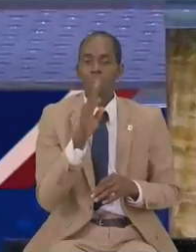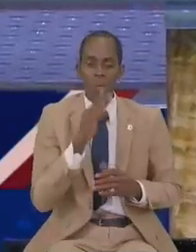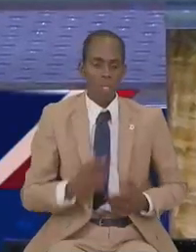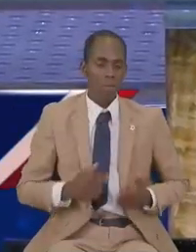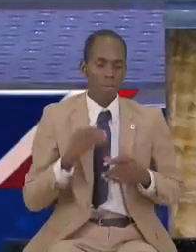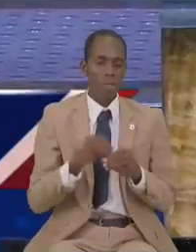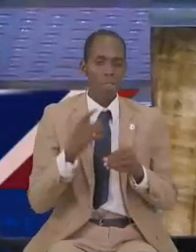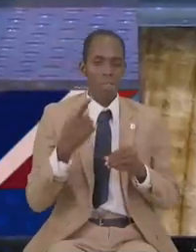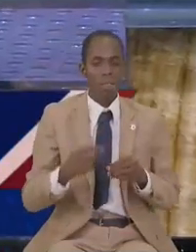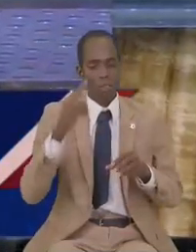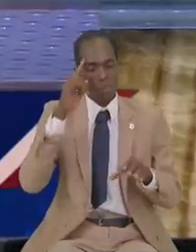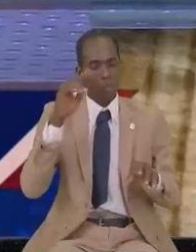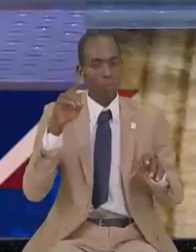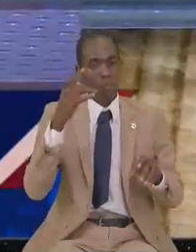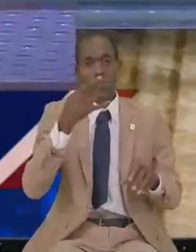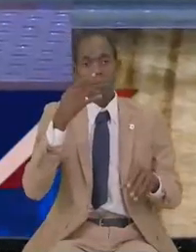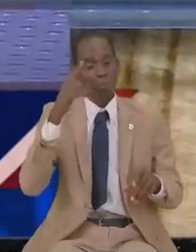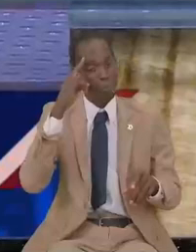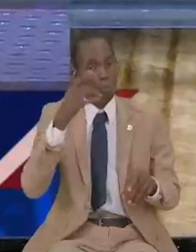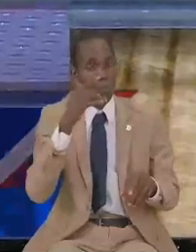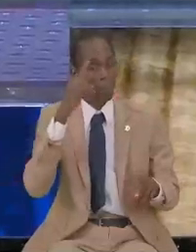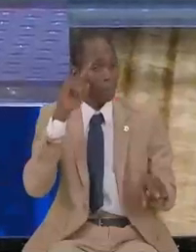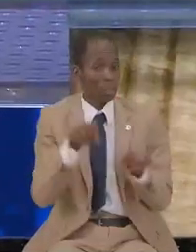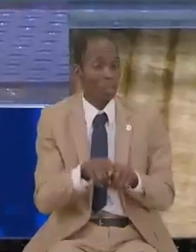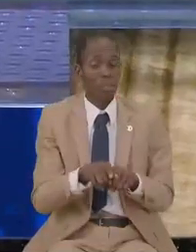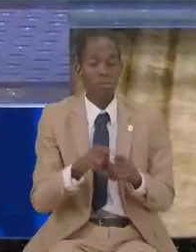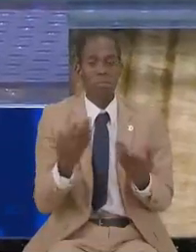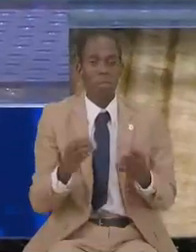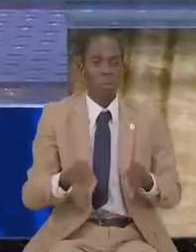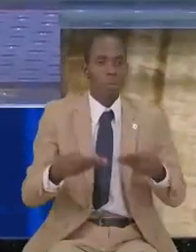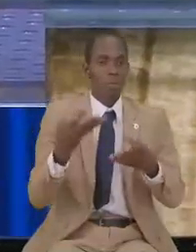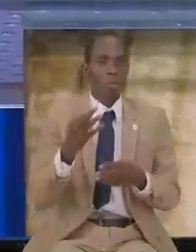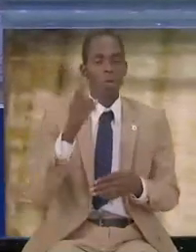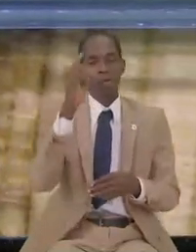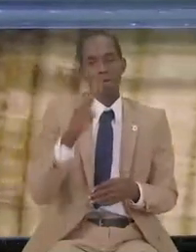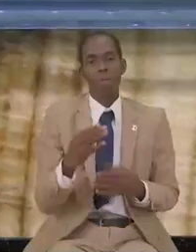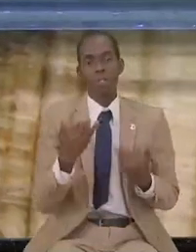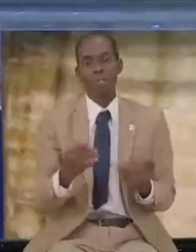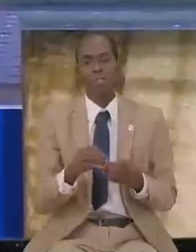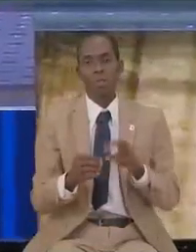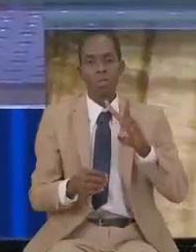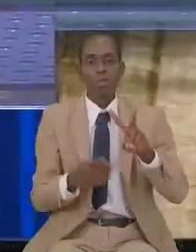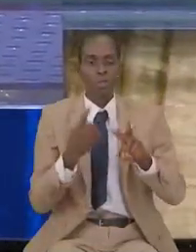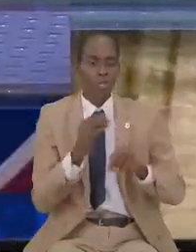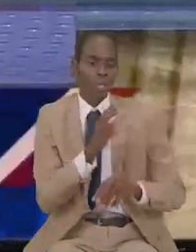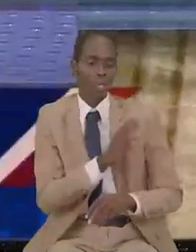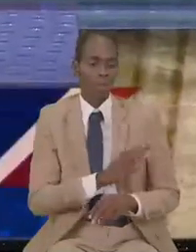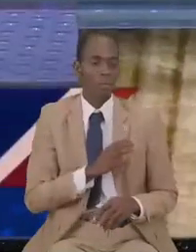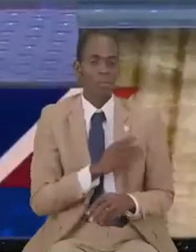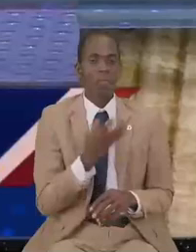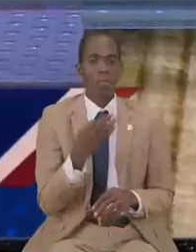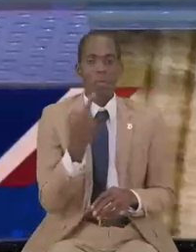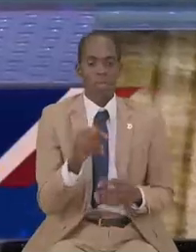du Seigneur. Donc, ils sont emportés en captivité. Deuxième point, le caractère des